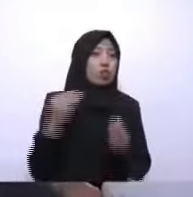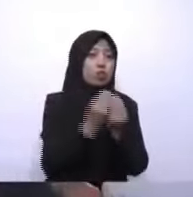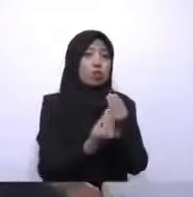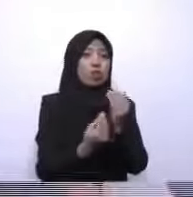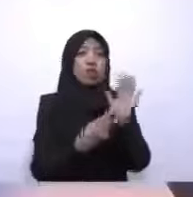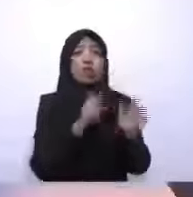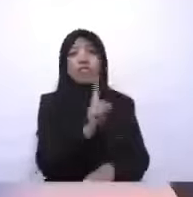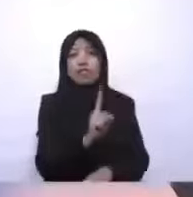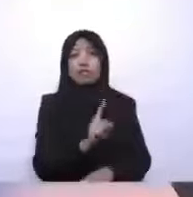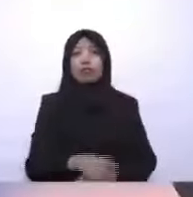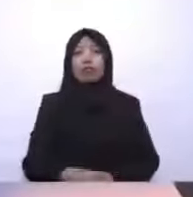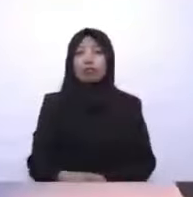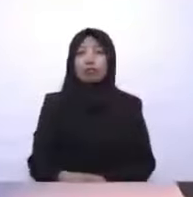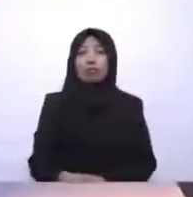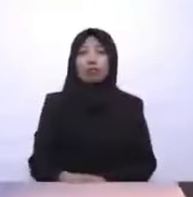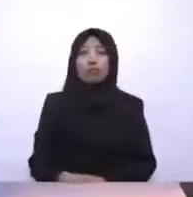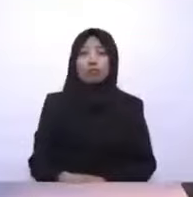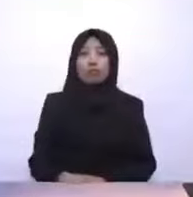diambil